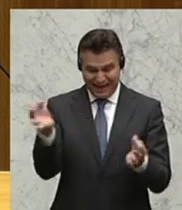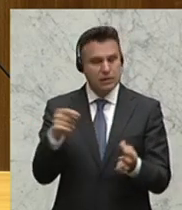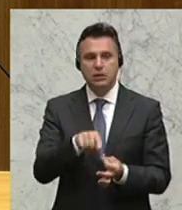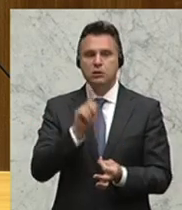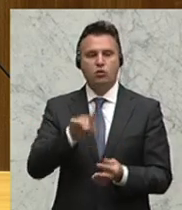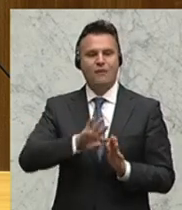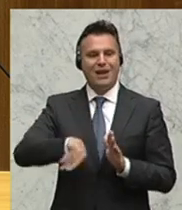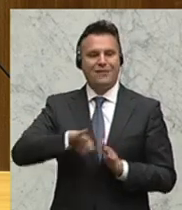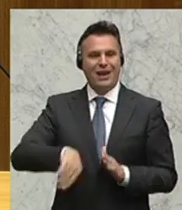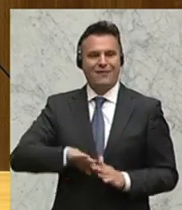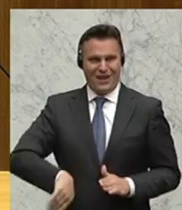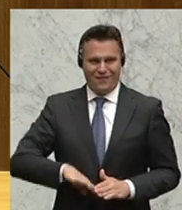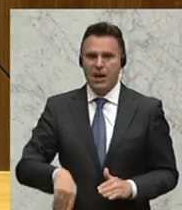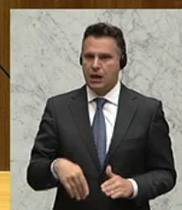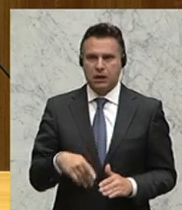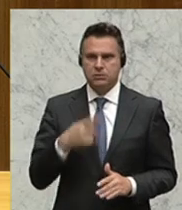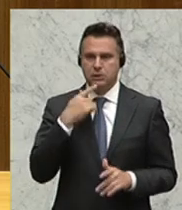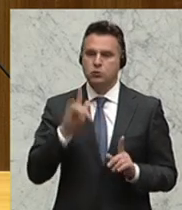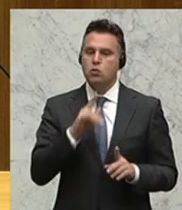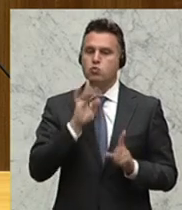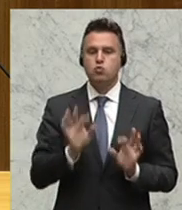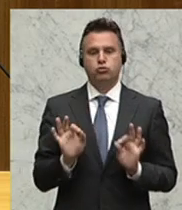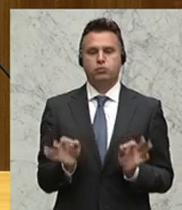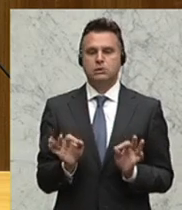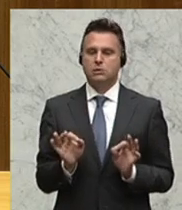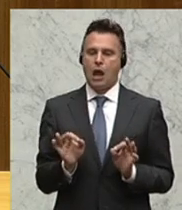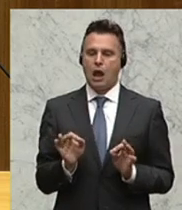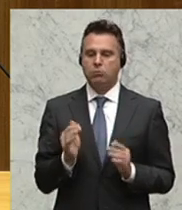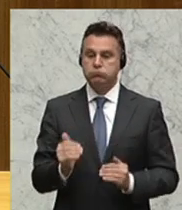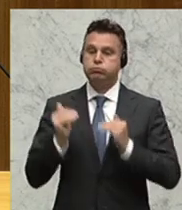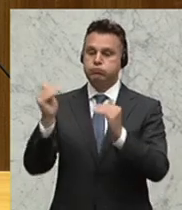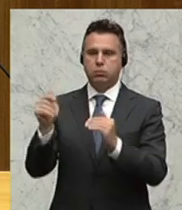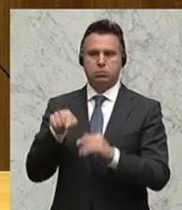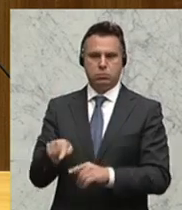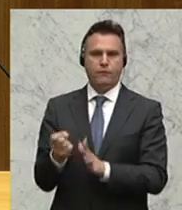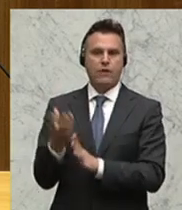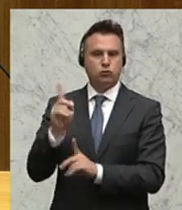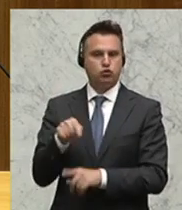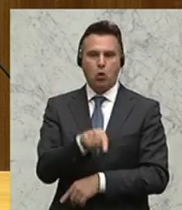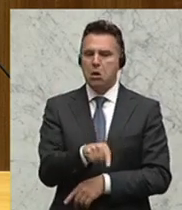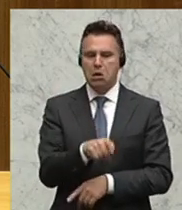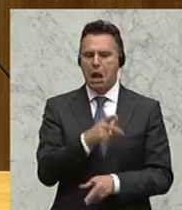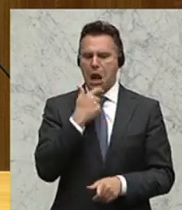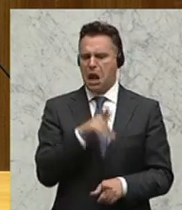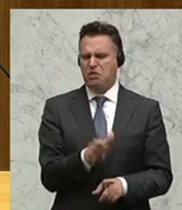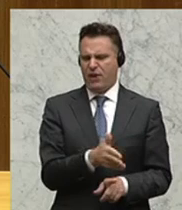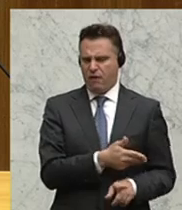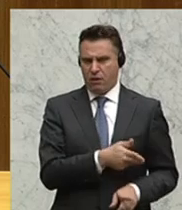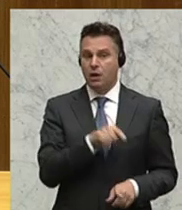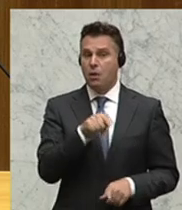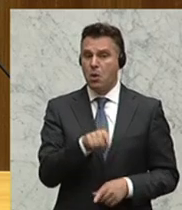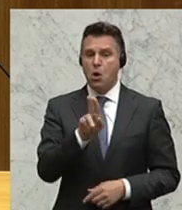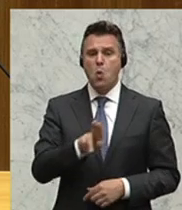europäischen Weinmarktordnung, und eben auf diese Edelsorten zu setzen. Jetzt ist es aber mittlerweile so, dass der Uhudler, der früher